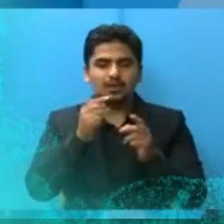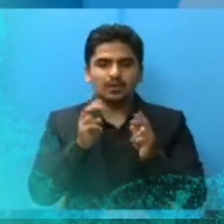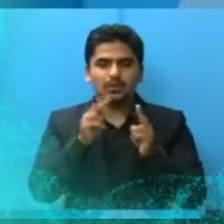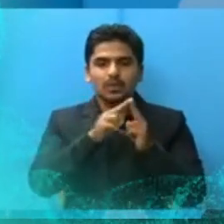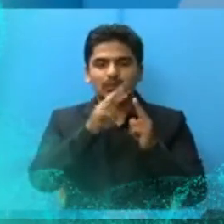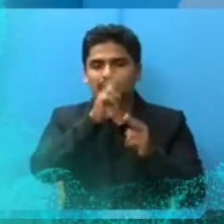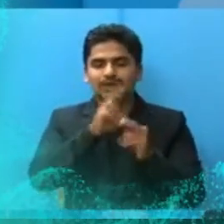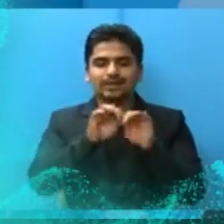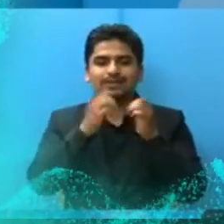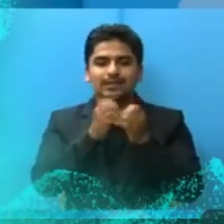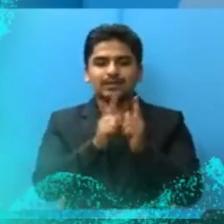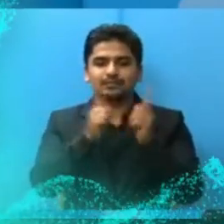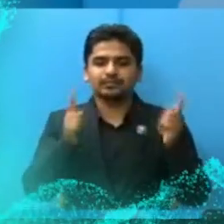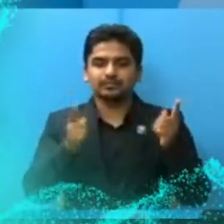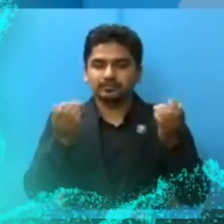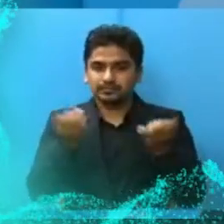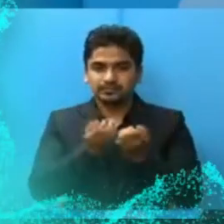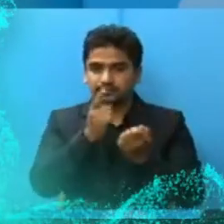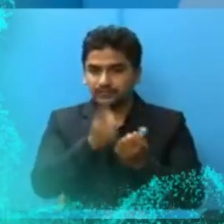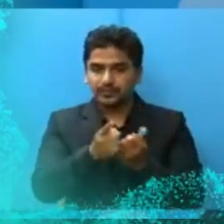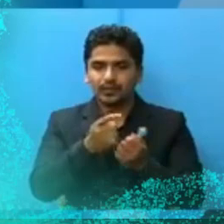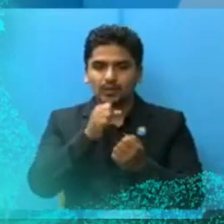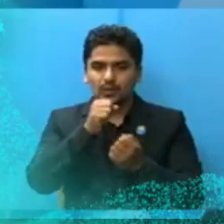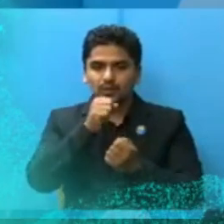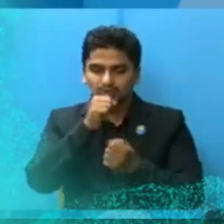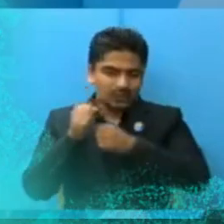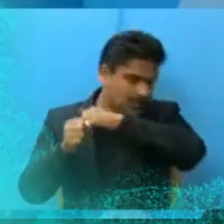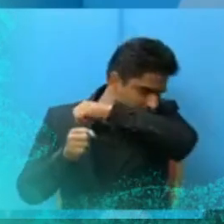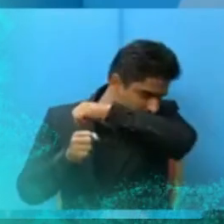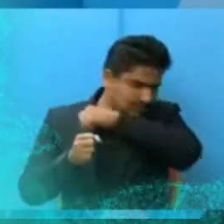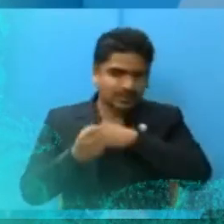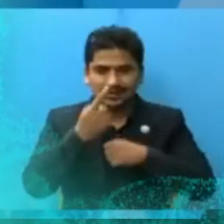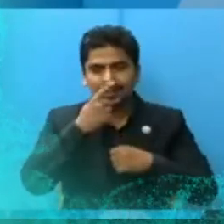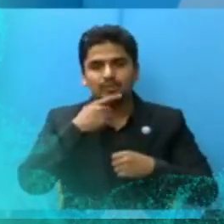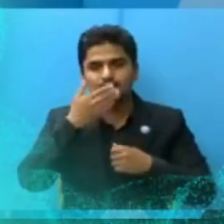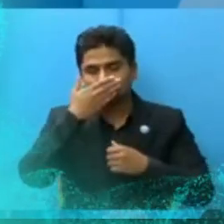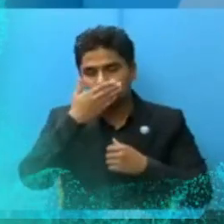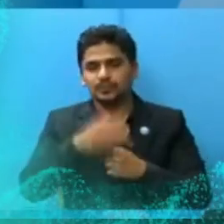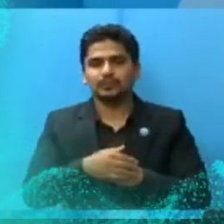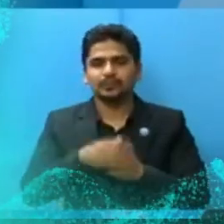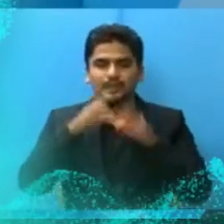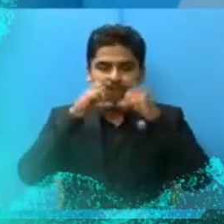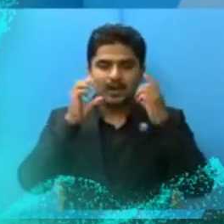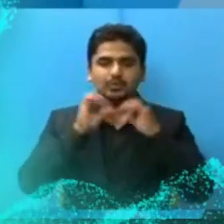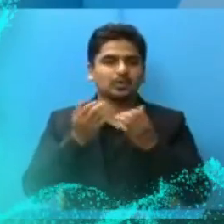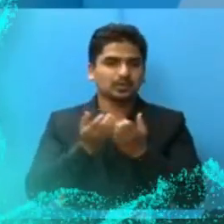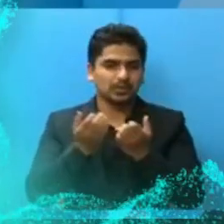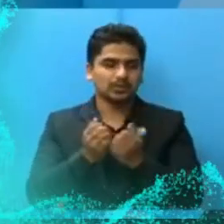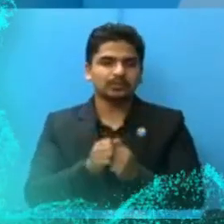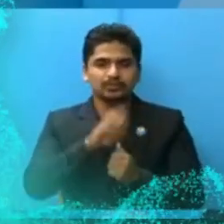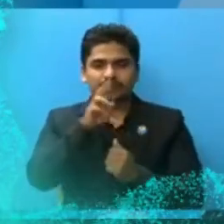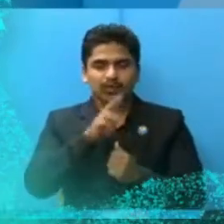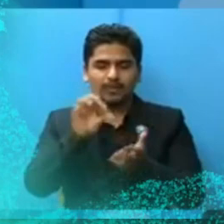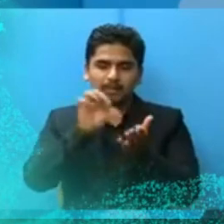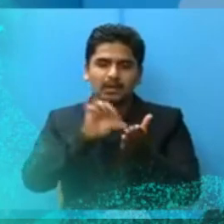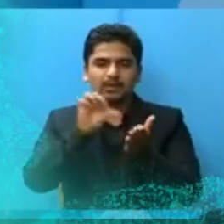र सामाजिक दूरी कायम गर्नु, खोक्दा हच्छिउँ गर्दा नाकमुख छोप्नु, मास्कको प्रयोग गर्नु र